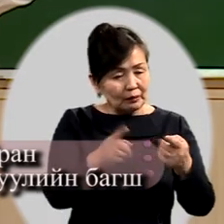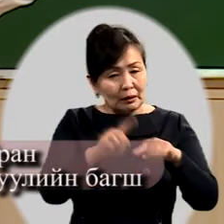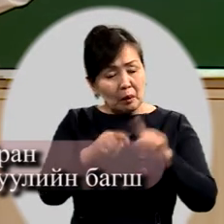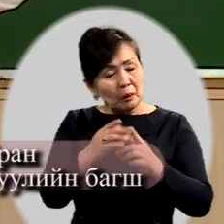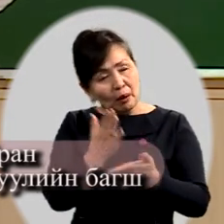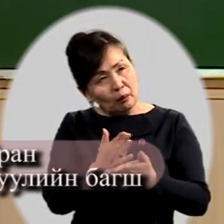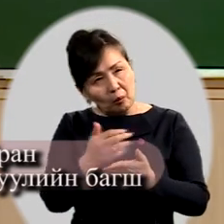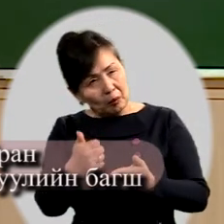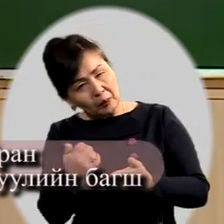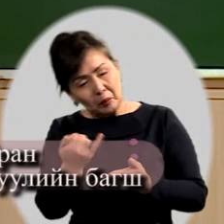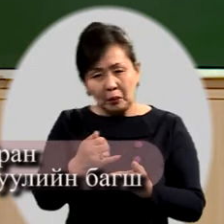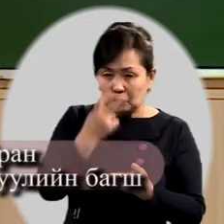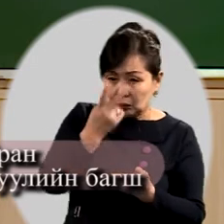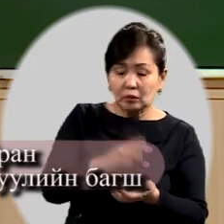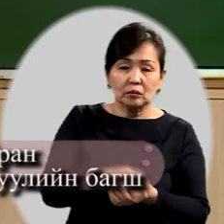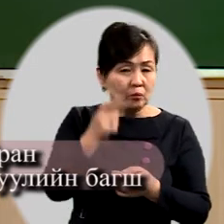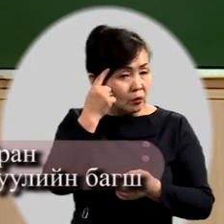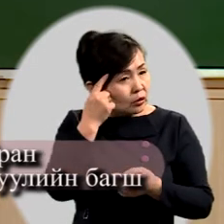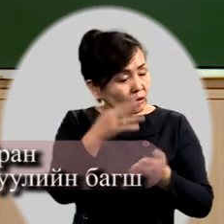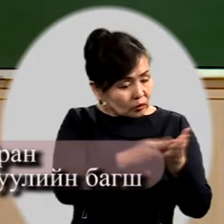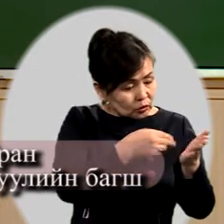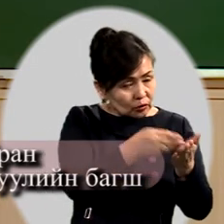негізгі суретті көлемге келтіріп сызамыз.